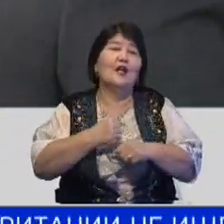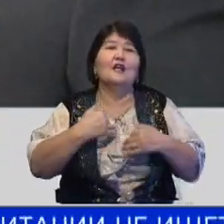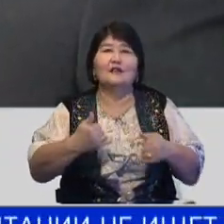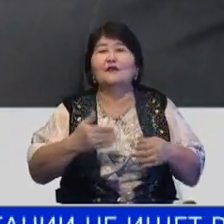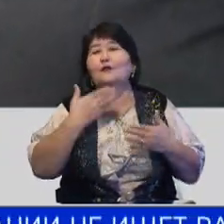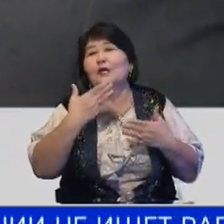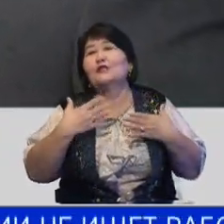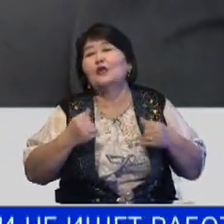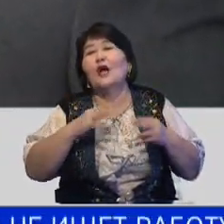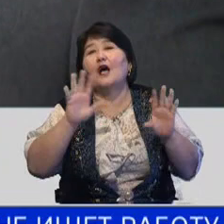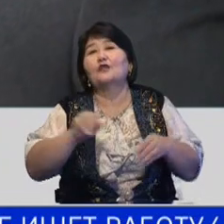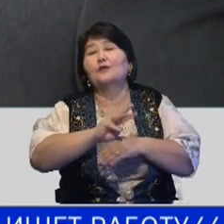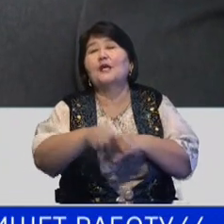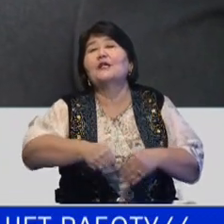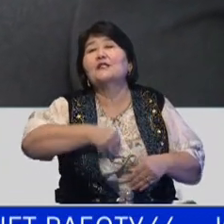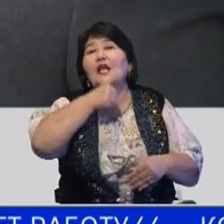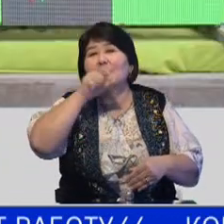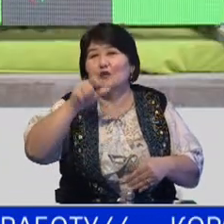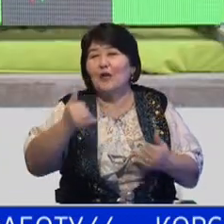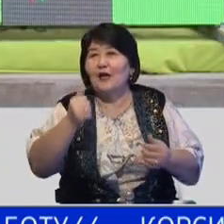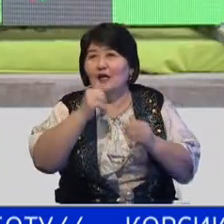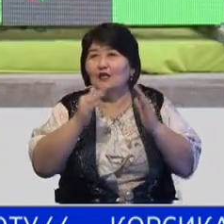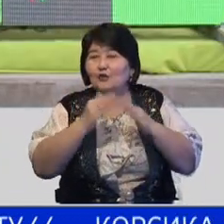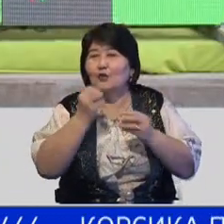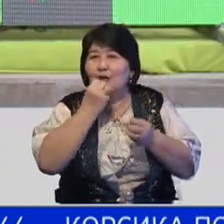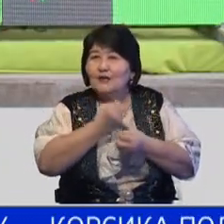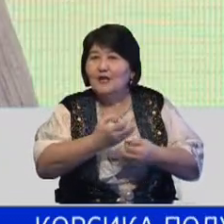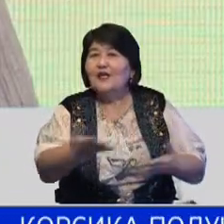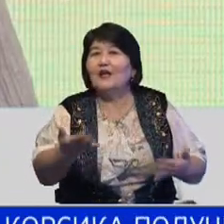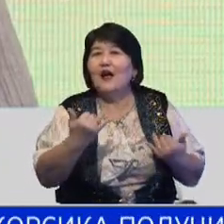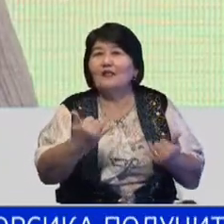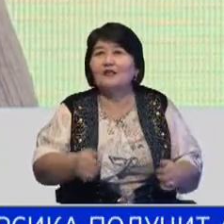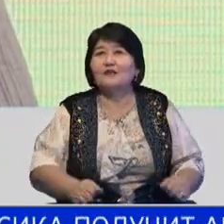справлялись со здоровьем. Особые почести старшему поколению. В каждом доме накрывались дастарханы.